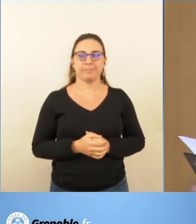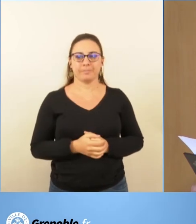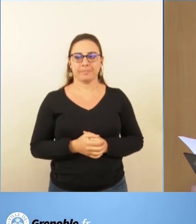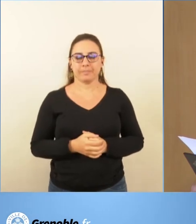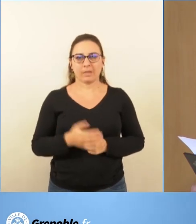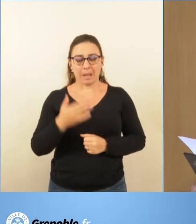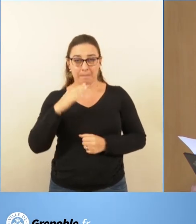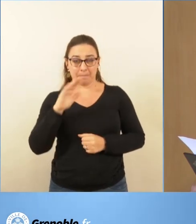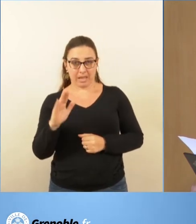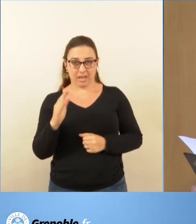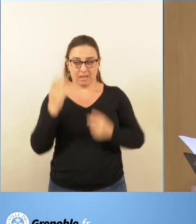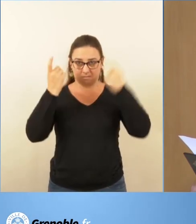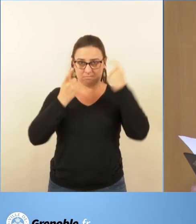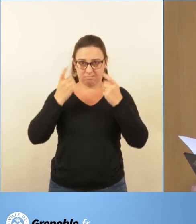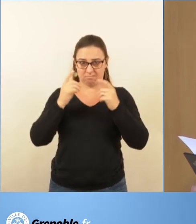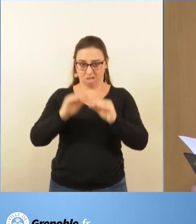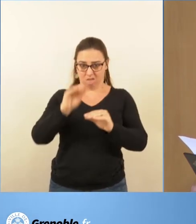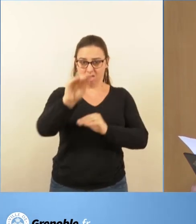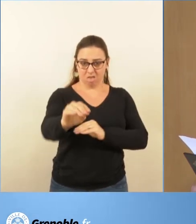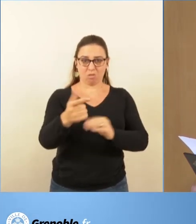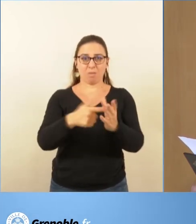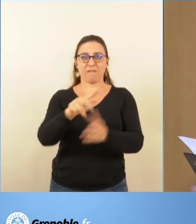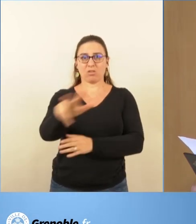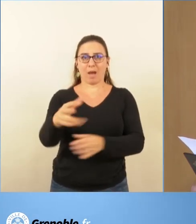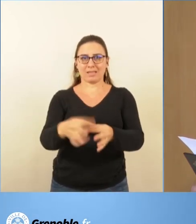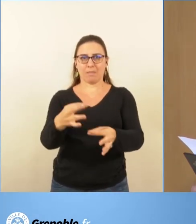mais pourquoi attendre la rentrée 2023